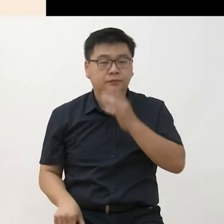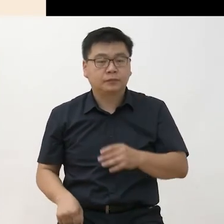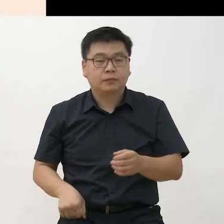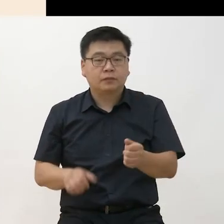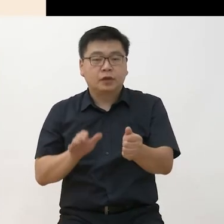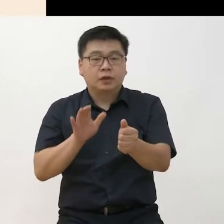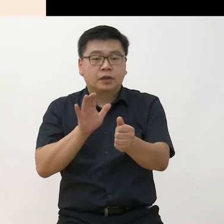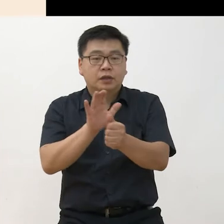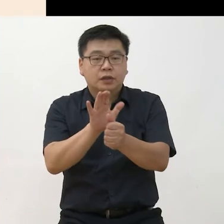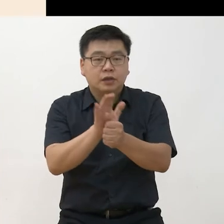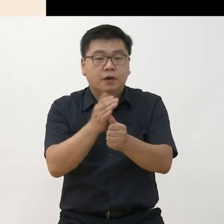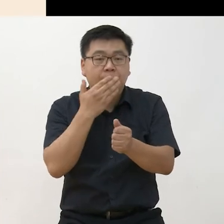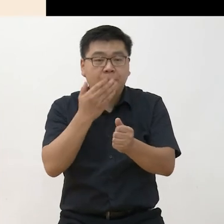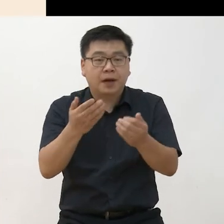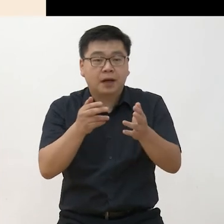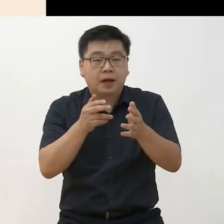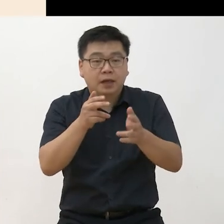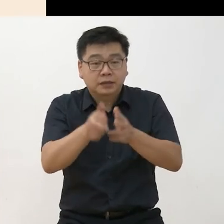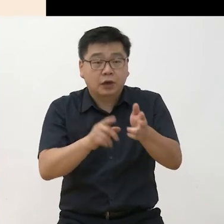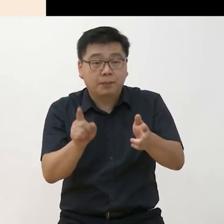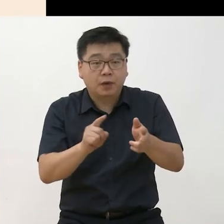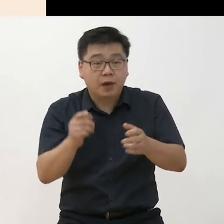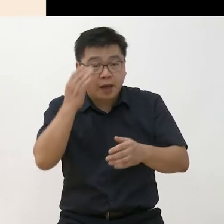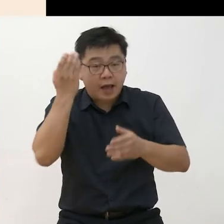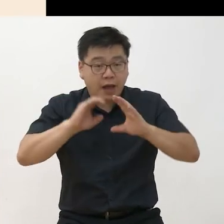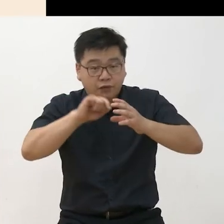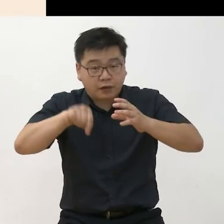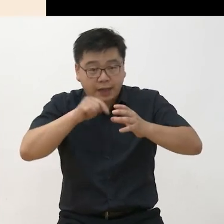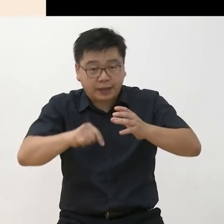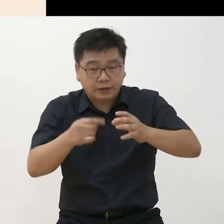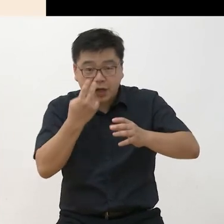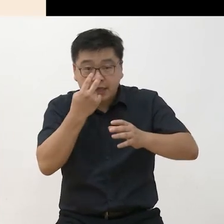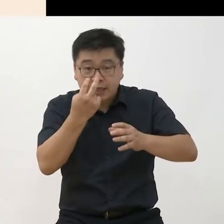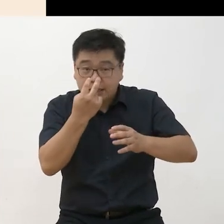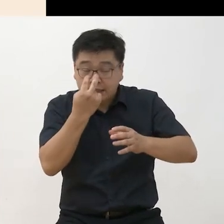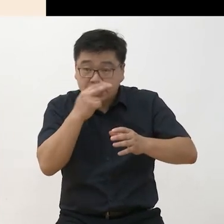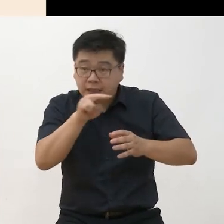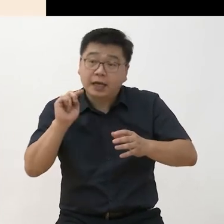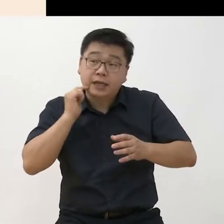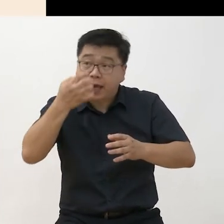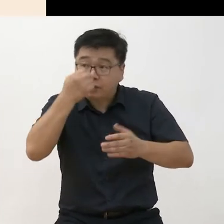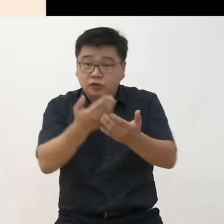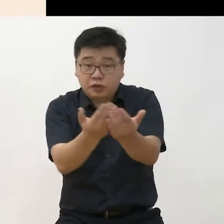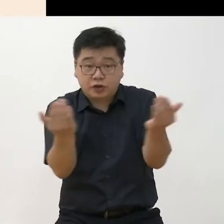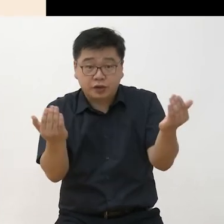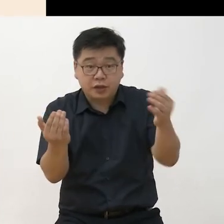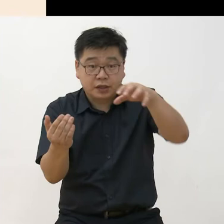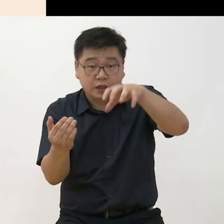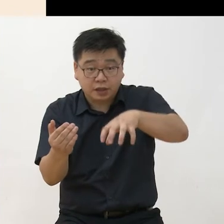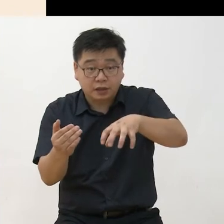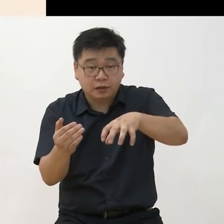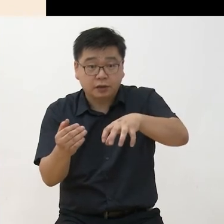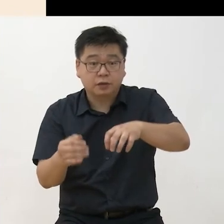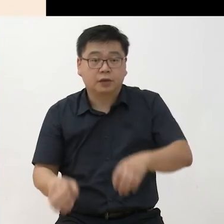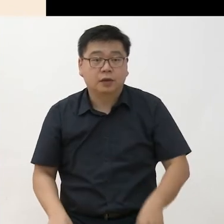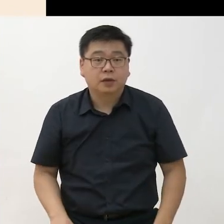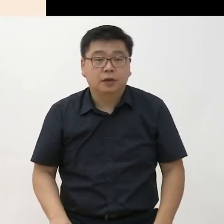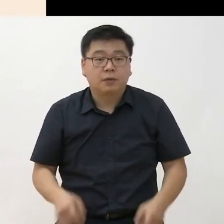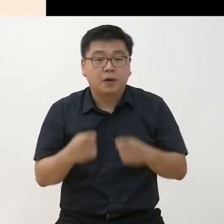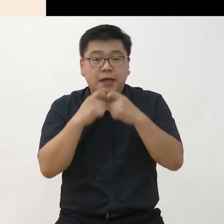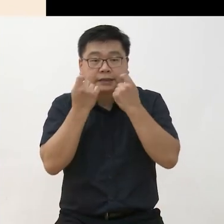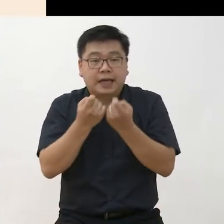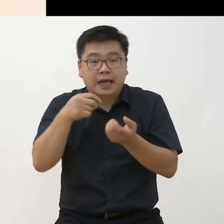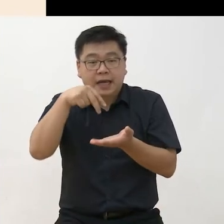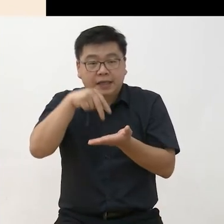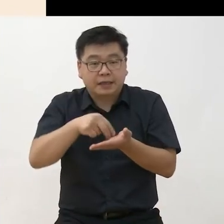지원 대상 사업은 이제 국내에서 개최되는 시각예술 분야 전시이고요. 전시 장소도 이제 뭐 사립미술관이라든가 비영리